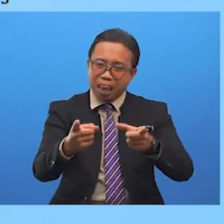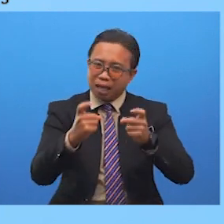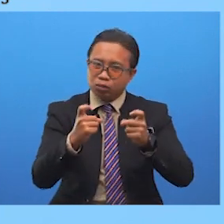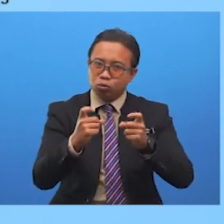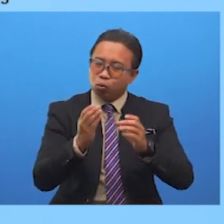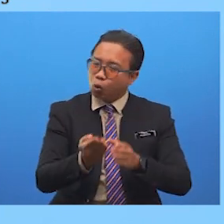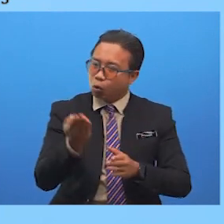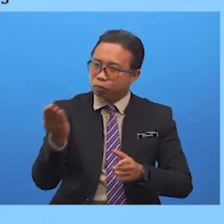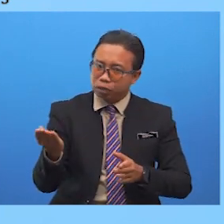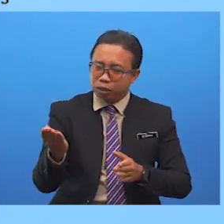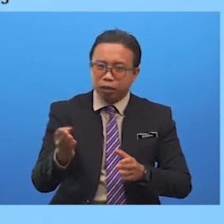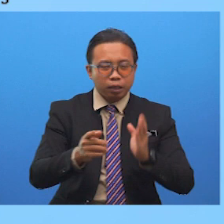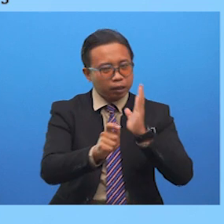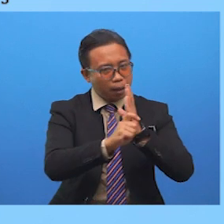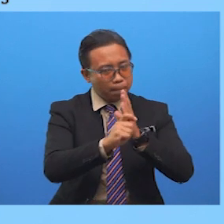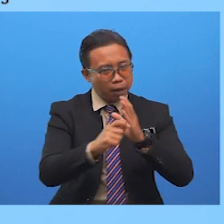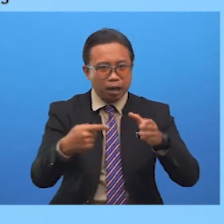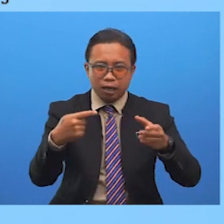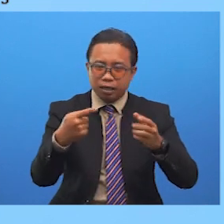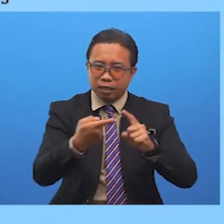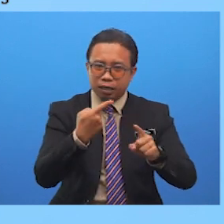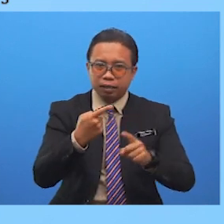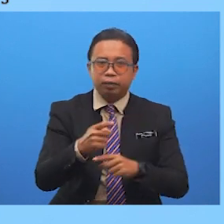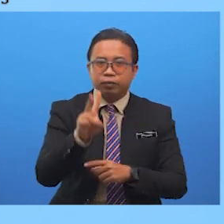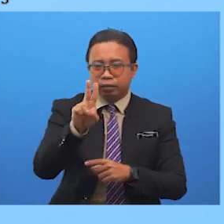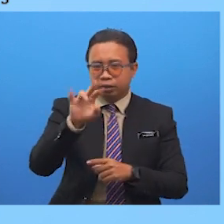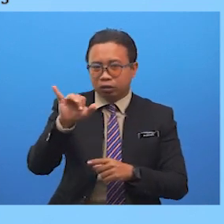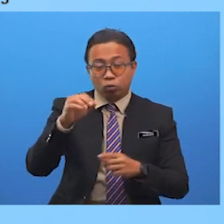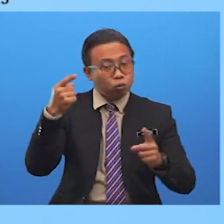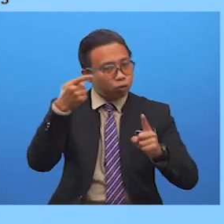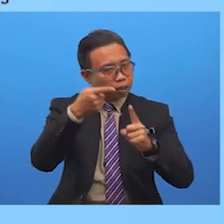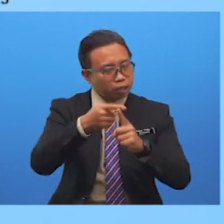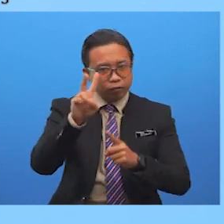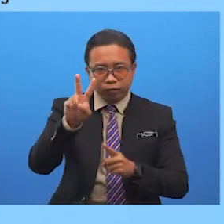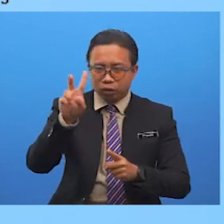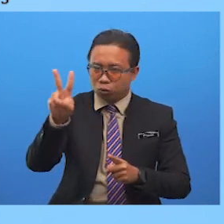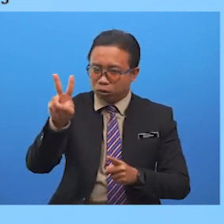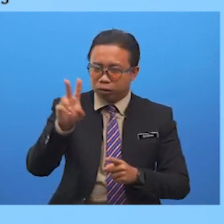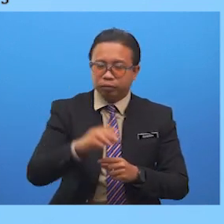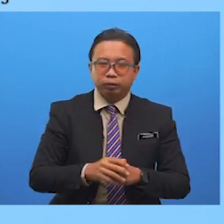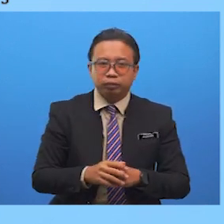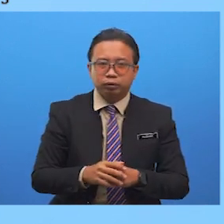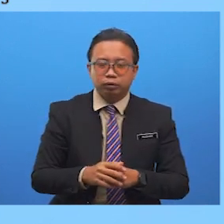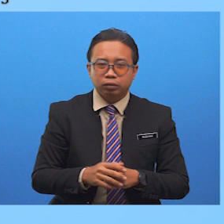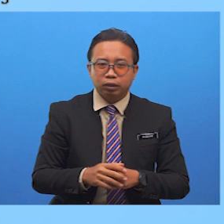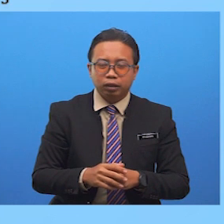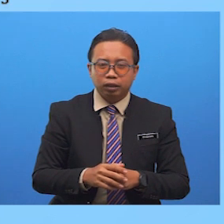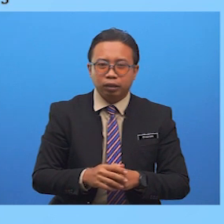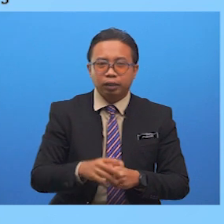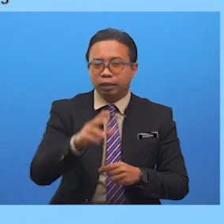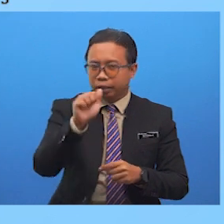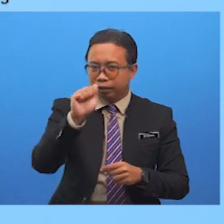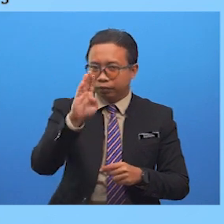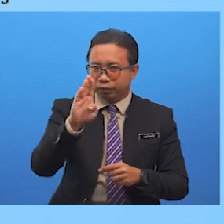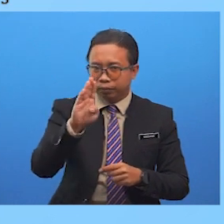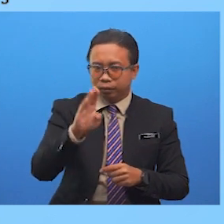kelajuan objek bertambah dari bisa tuh ke V2 kejurun and pagi graph Ebi